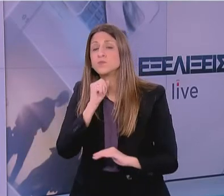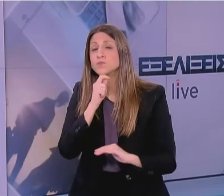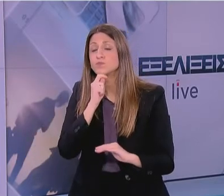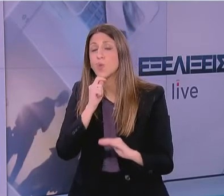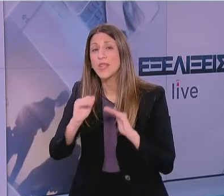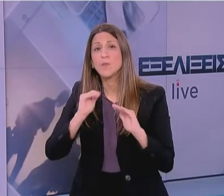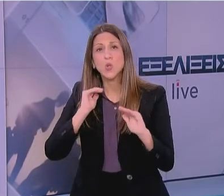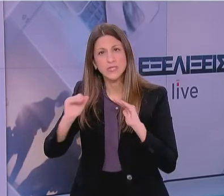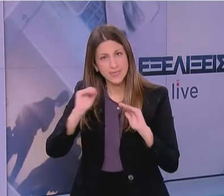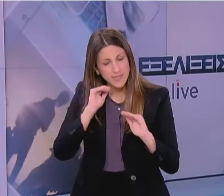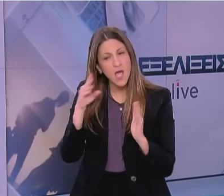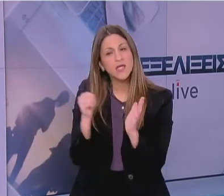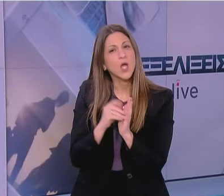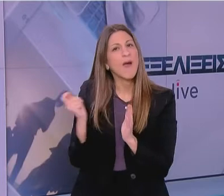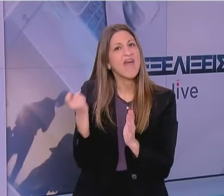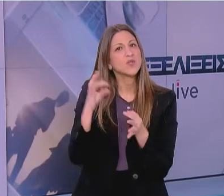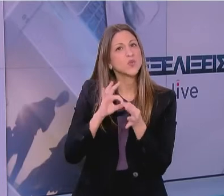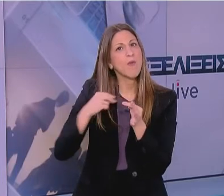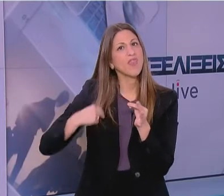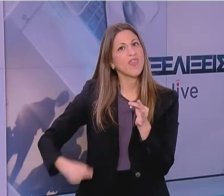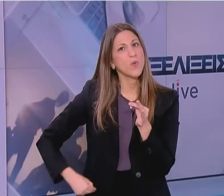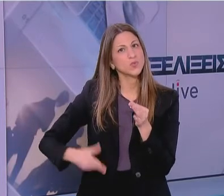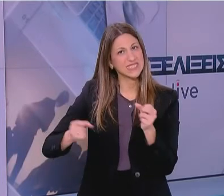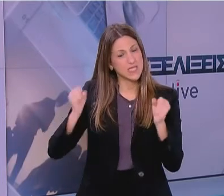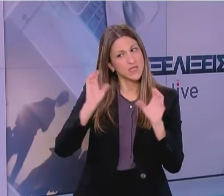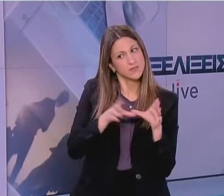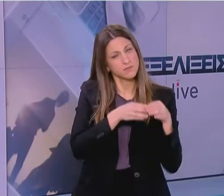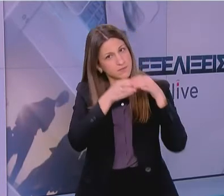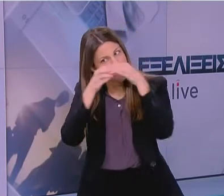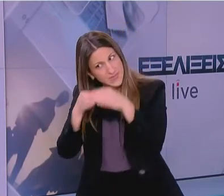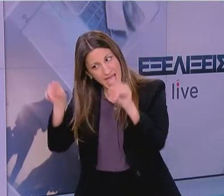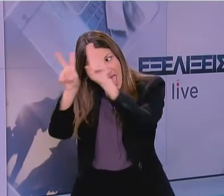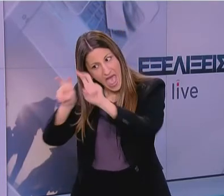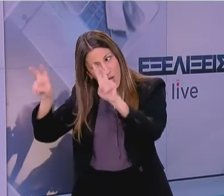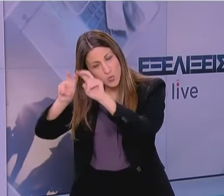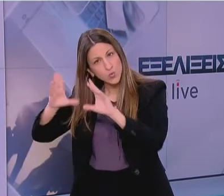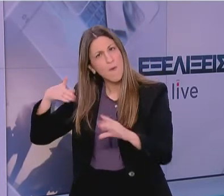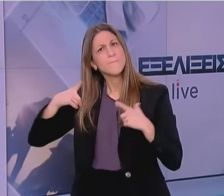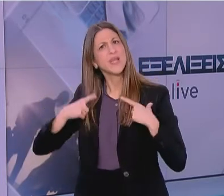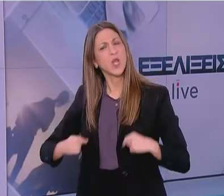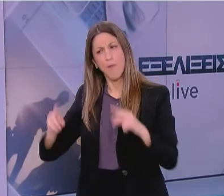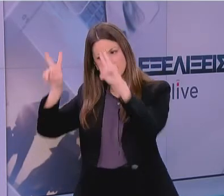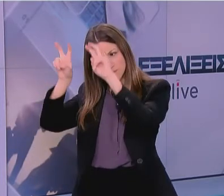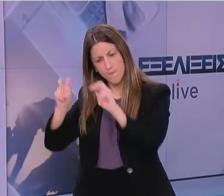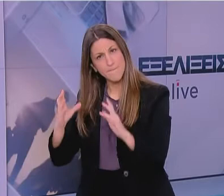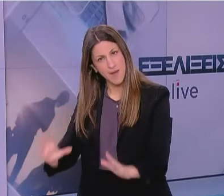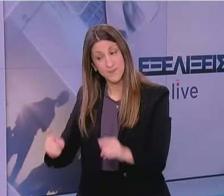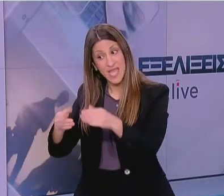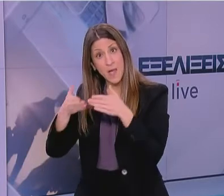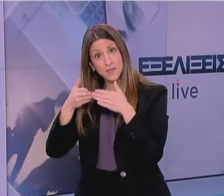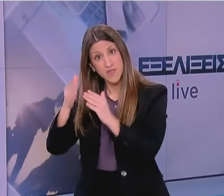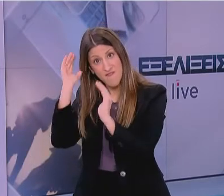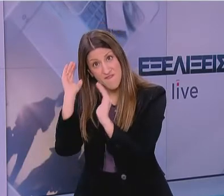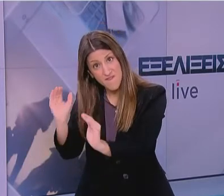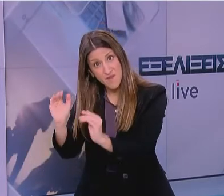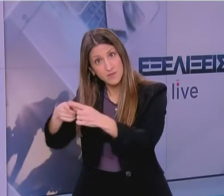ΟΔΗ, κλιμάκιο του οποίου μετέβη στο Λαύριο και διενήργησε τους σχετικούς υγειονομικούς ελέγχους των πληρωμάτων. Τα σκάφη παραμένουν στη Μαρίνα του Λαβρίου υπό